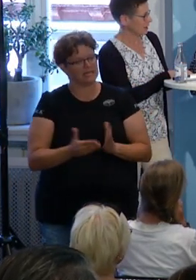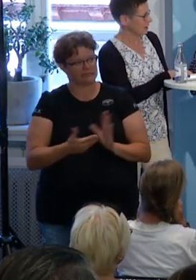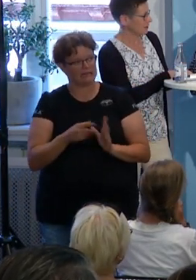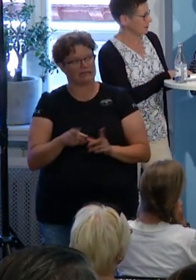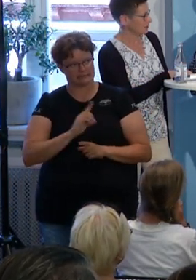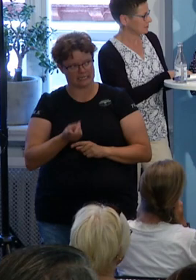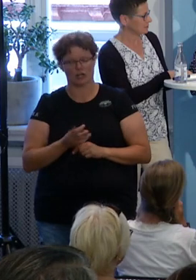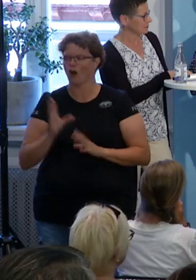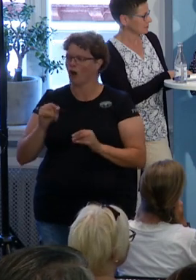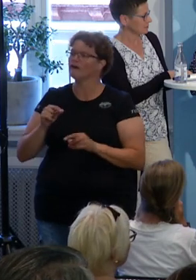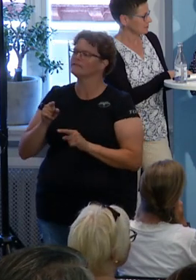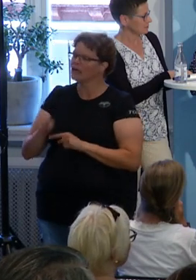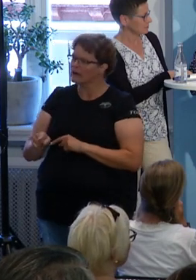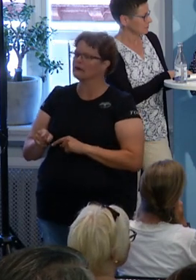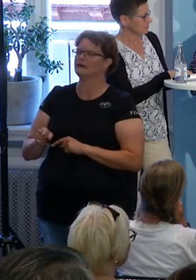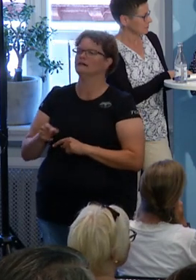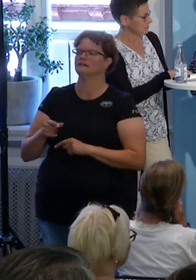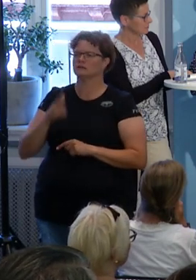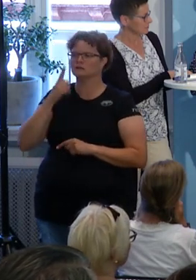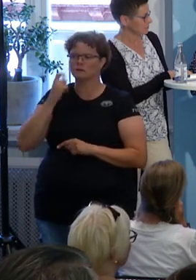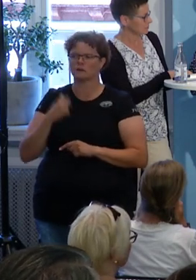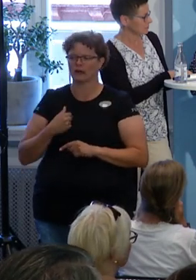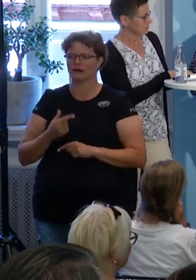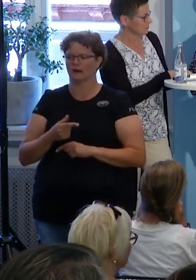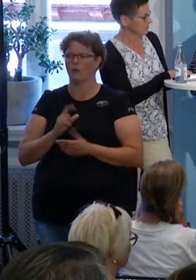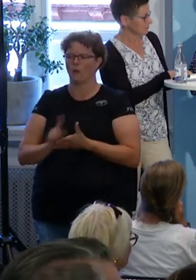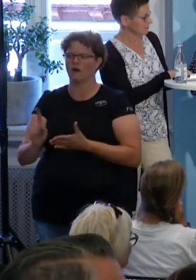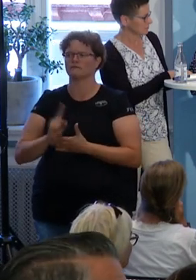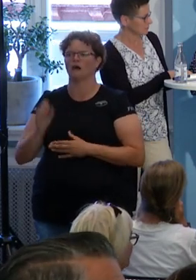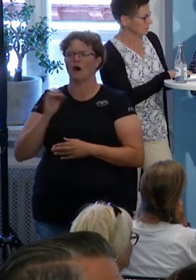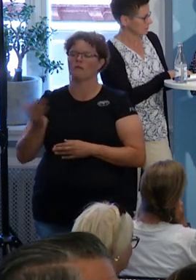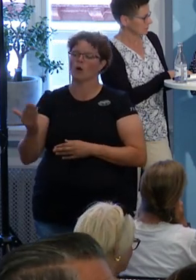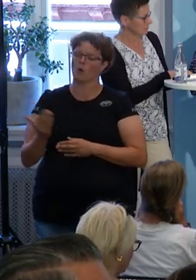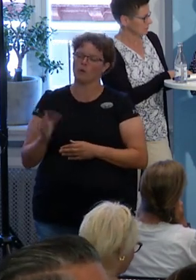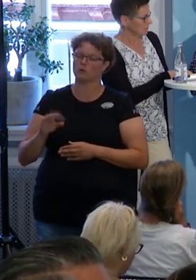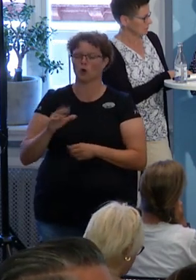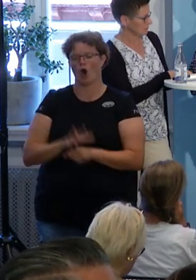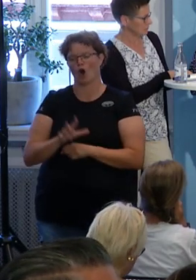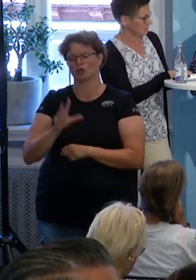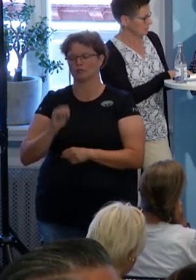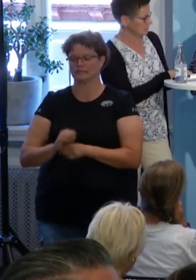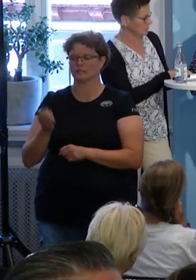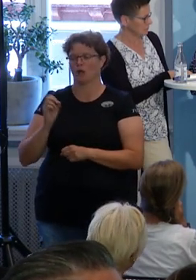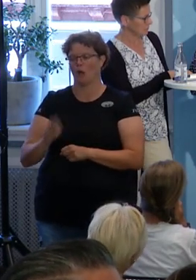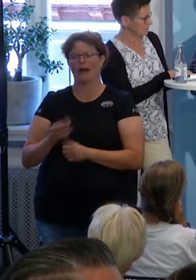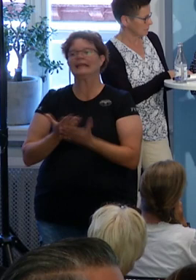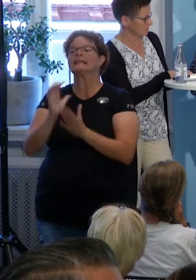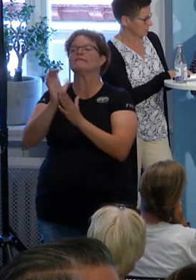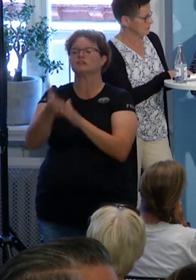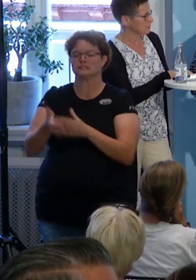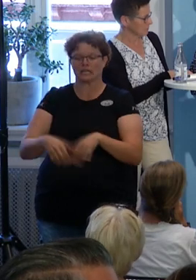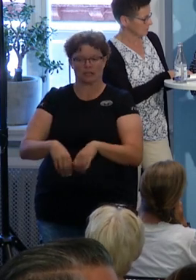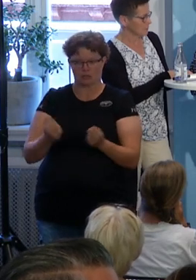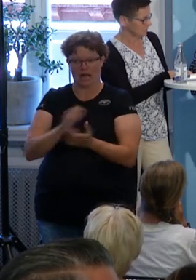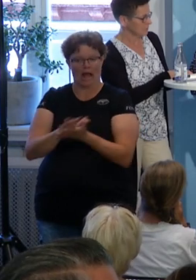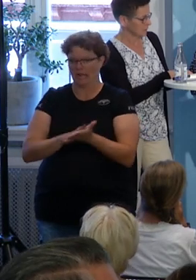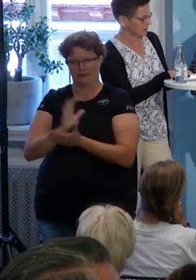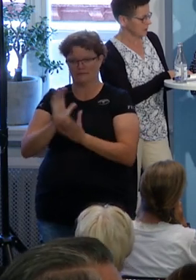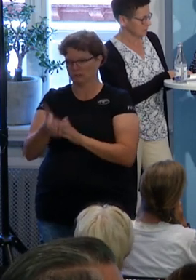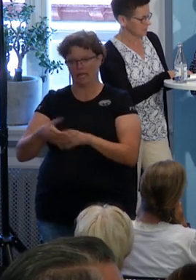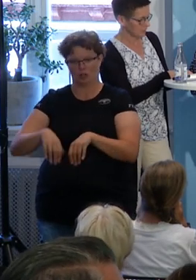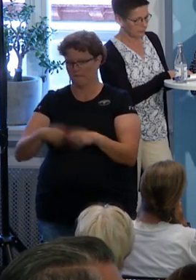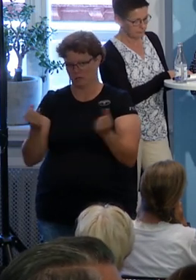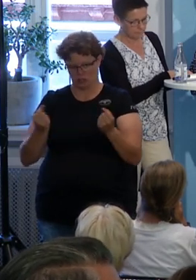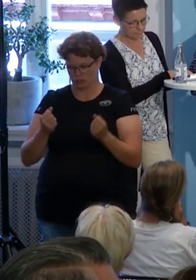och det är där man, då, därför så tror jag att ofta när man är 18-19 år, så ska jag säga, det är inte för sent att bryta. Det är aldrig för sent att